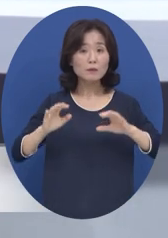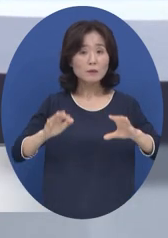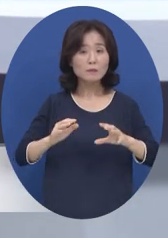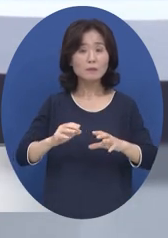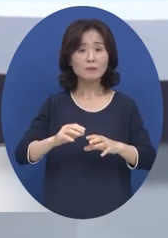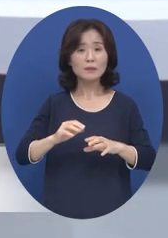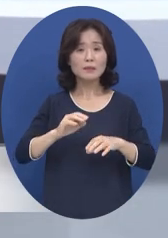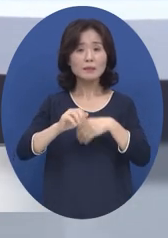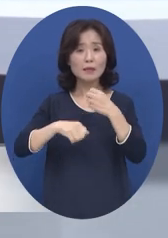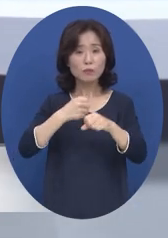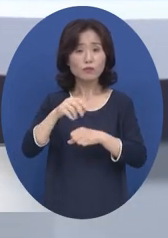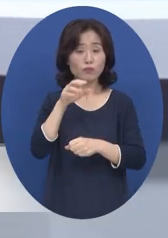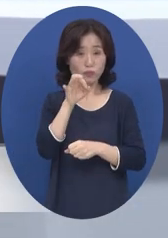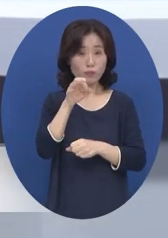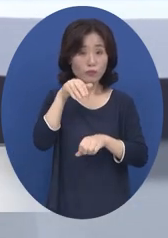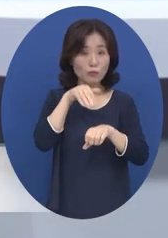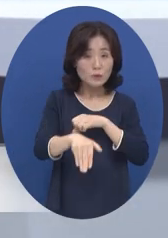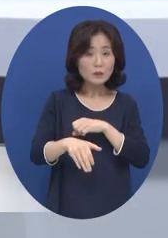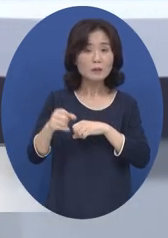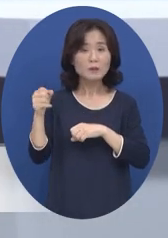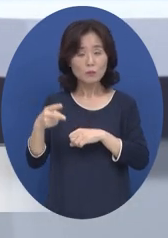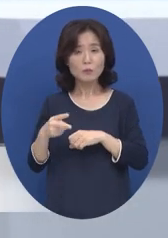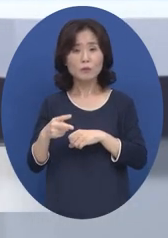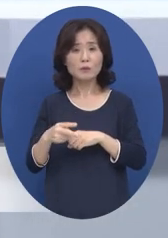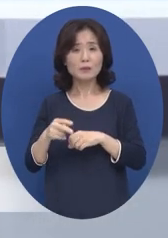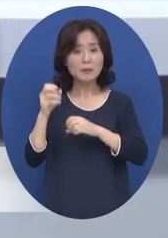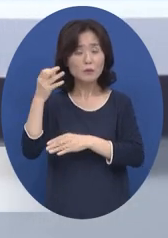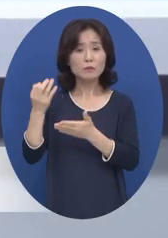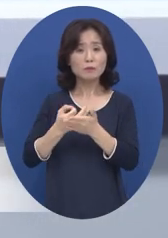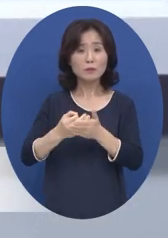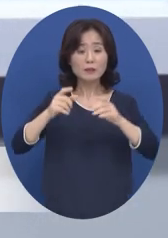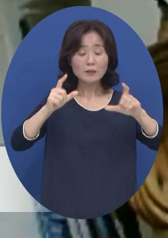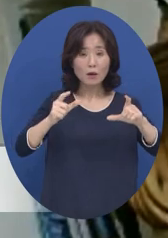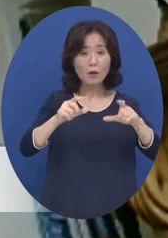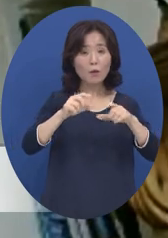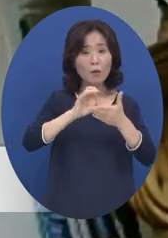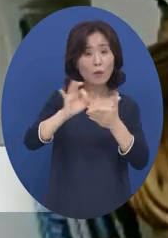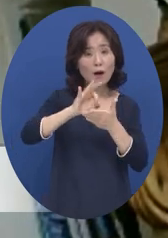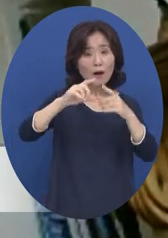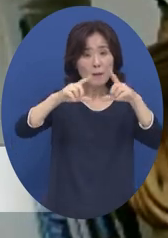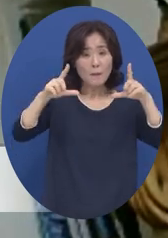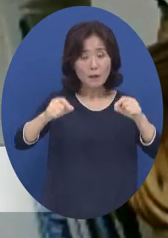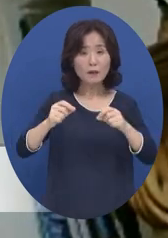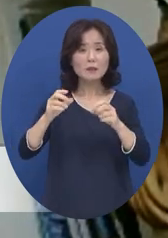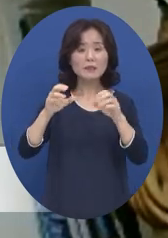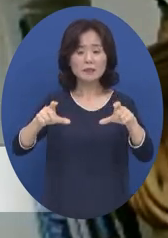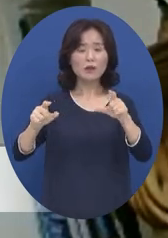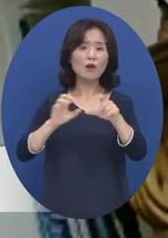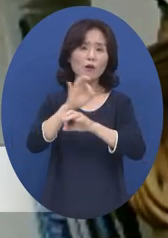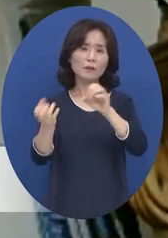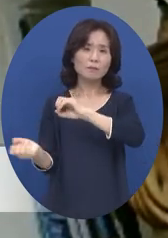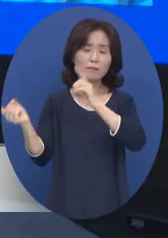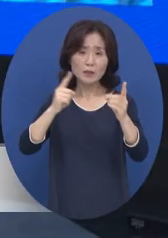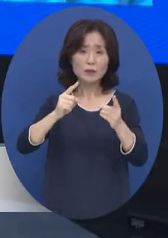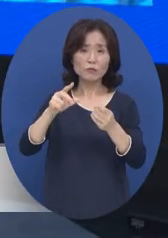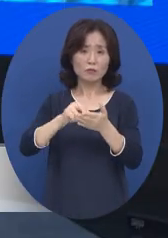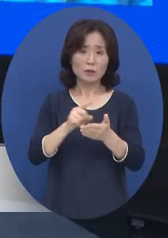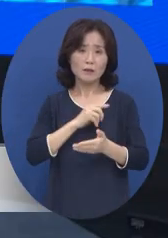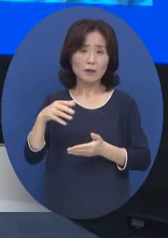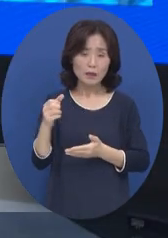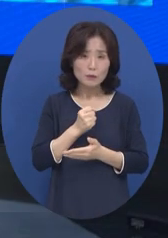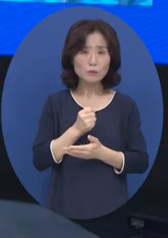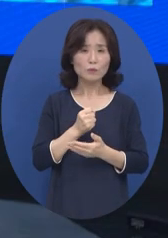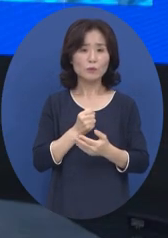자본주의와 삶의 질 기본 수 들 그리고 지역화폐 와 지역경제 살리기에 대한 주제로 말콤 토리 기본소득 지구